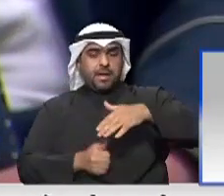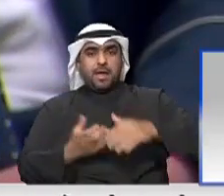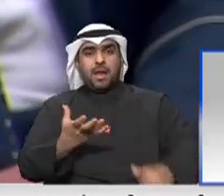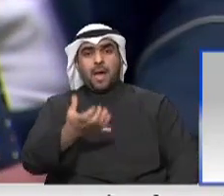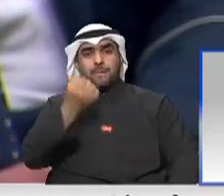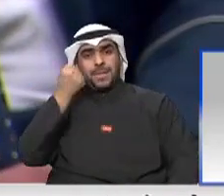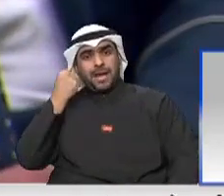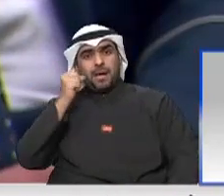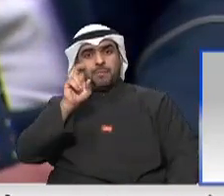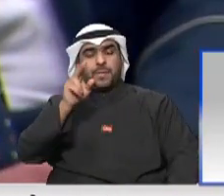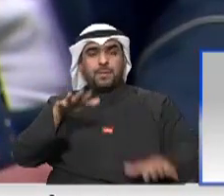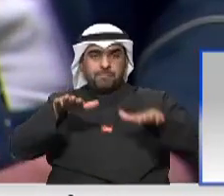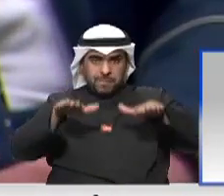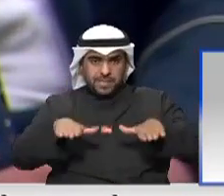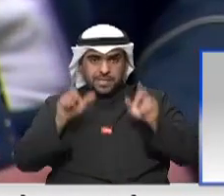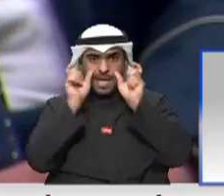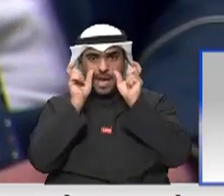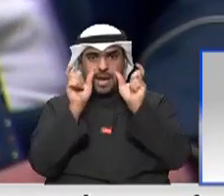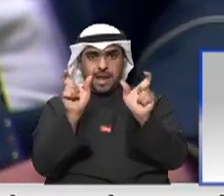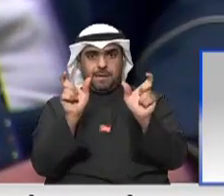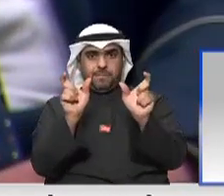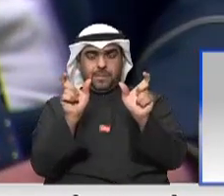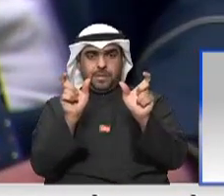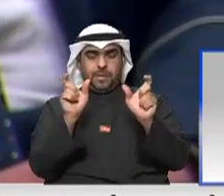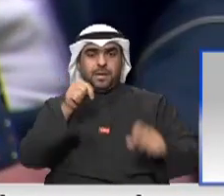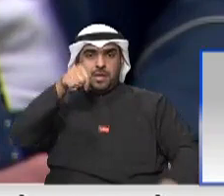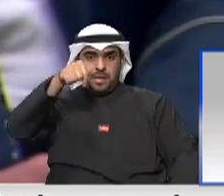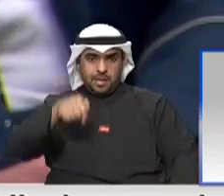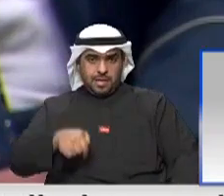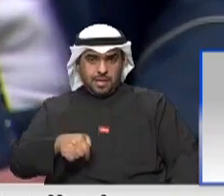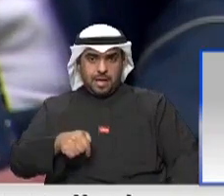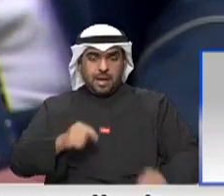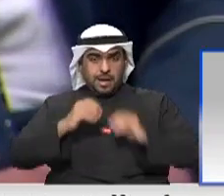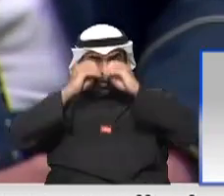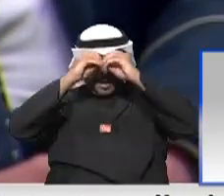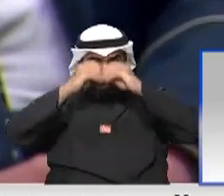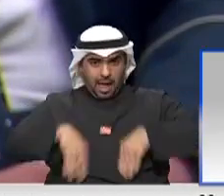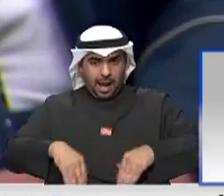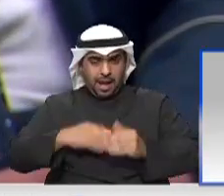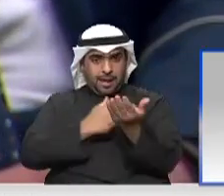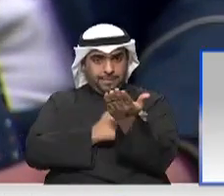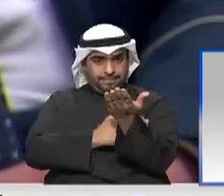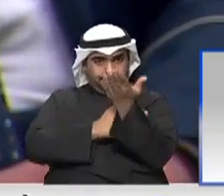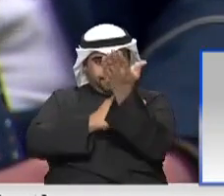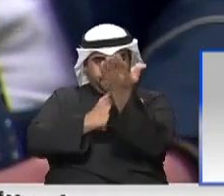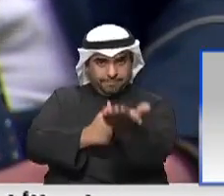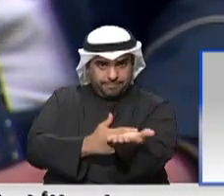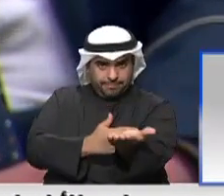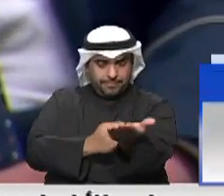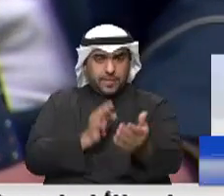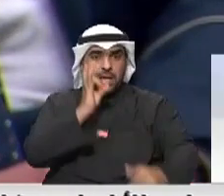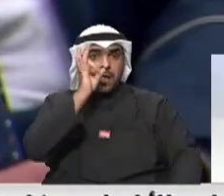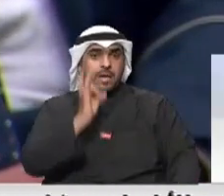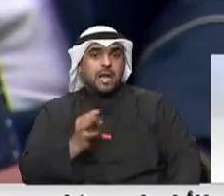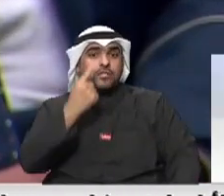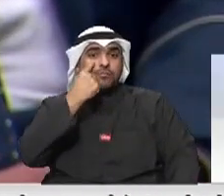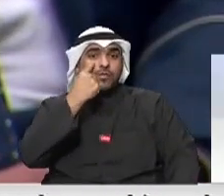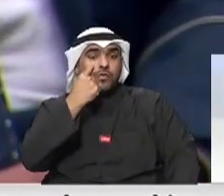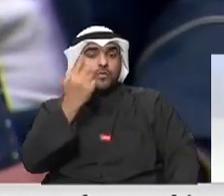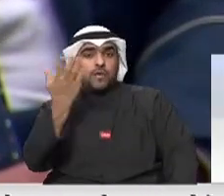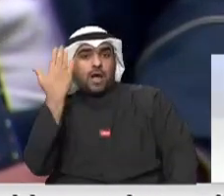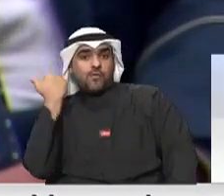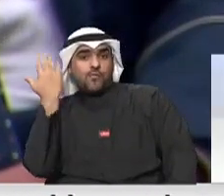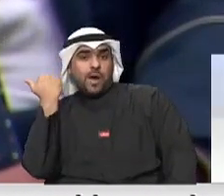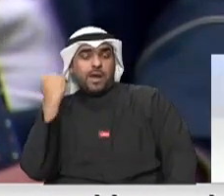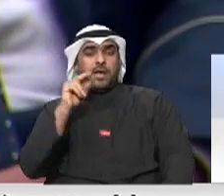وهذا المجلس عند تقديم حلول للوساطه ان يتدارسوا جيدا التجارب السابقه التي قادتها الامم